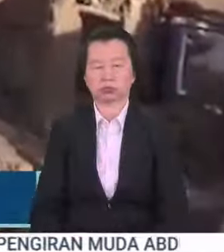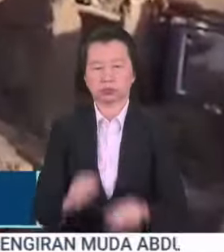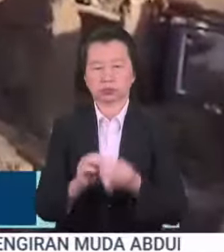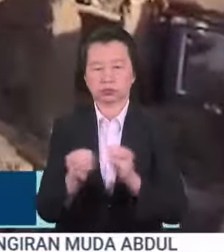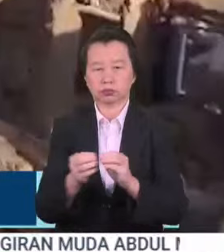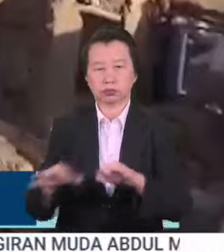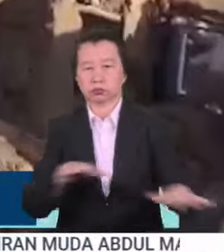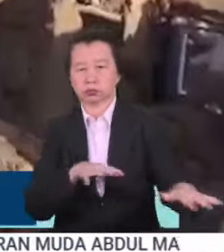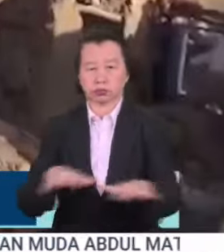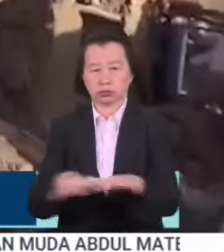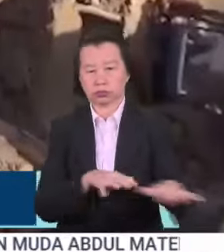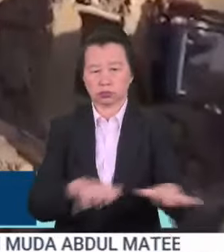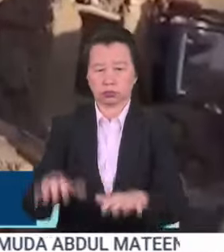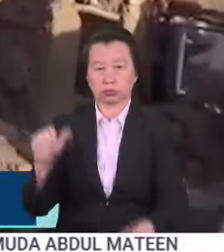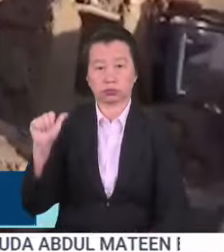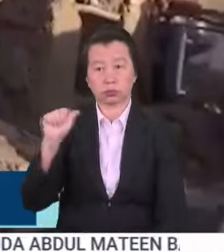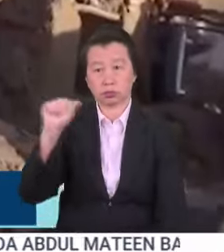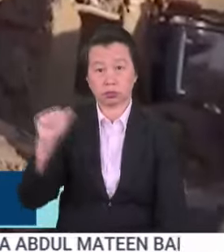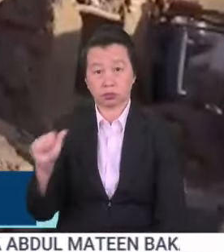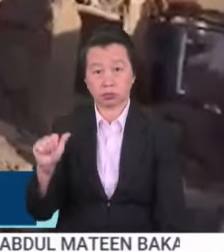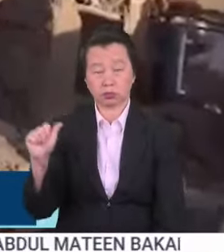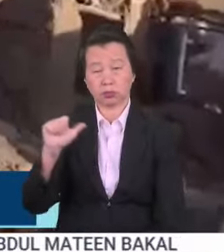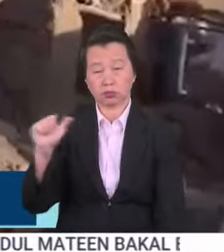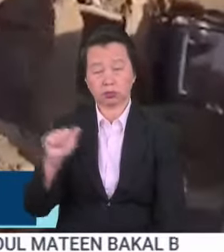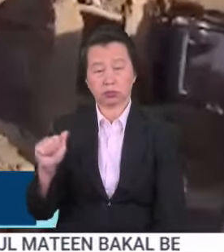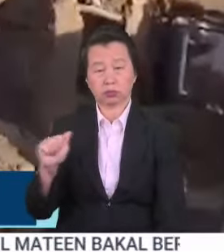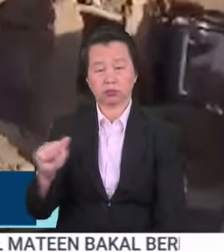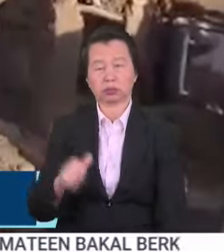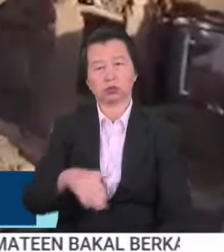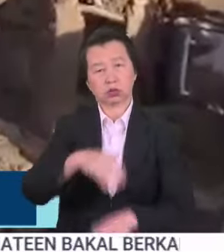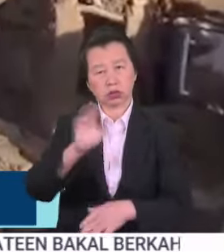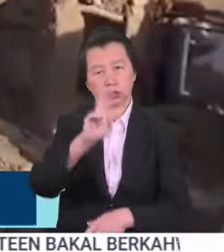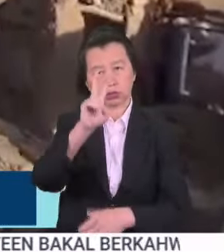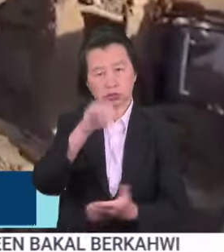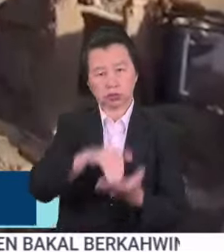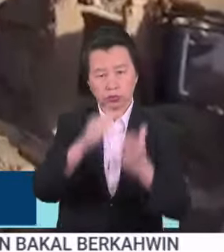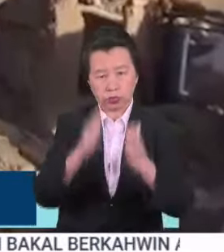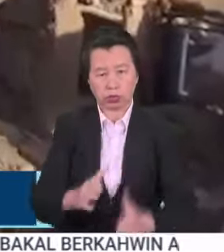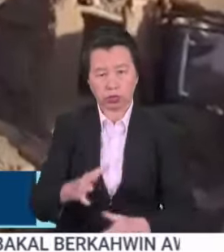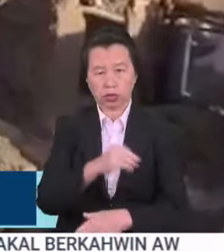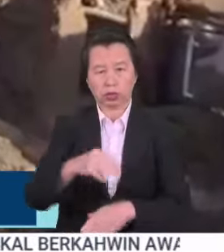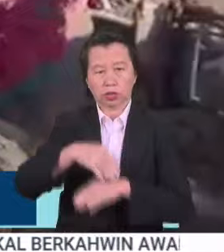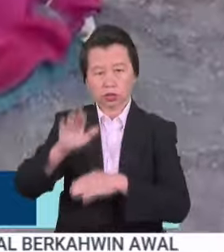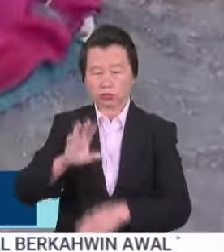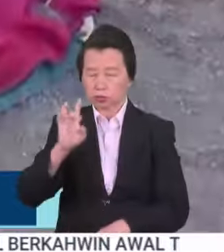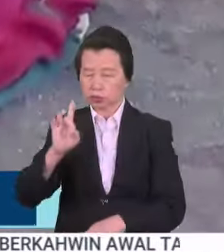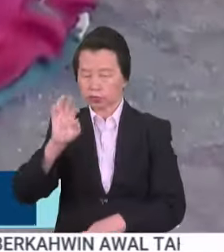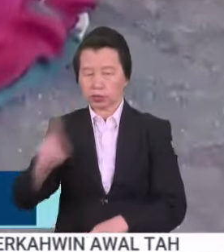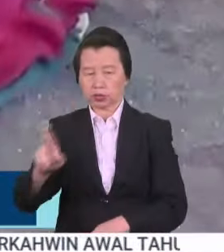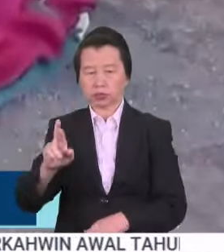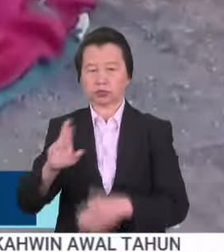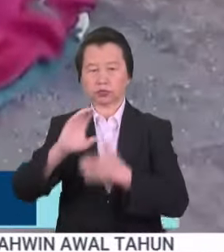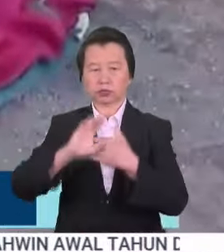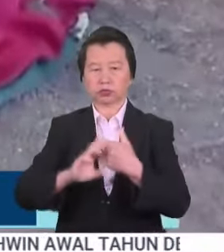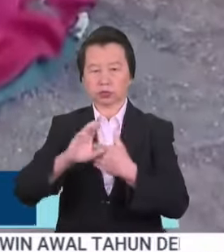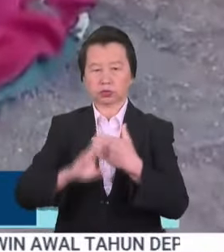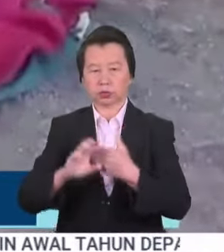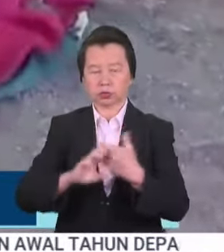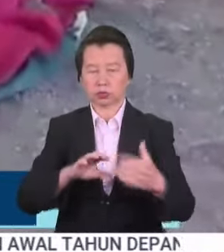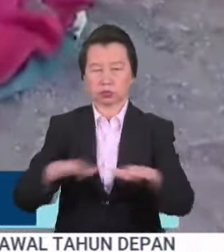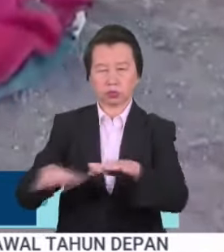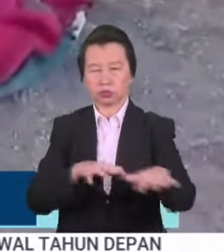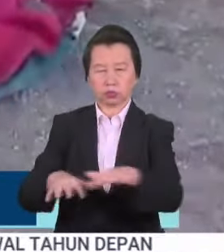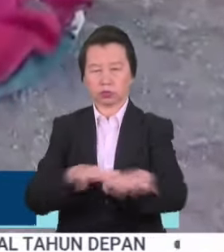Angka mangsa gempa bumi di Afghanistan meningkat kepada lebih 2,000 orang sementara lebih 8,000 mengalami kecederaan.